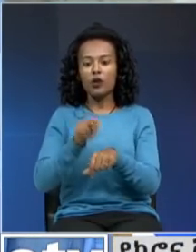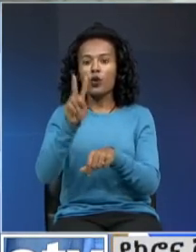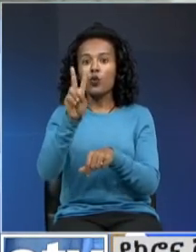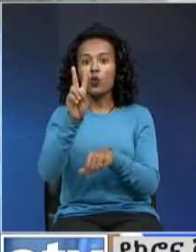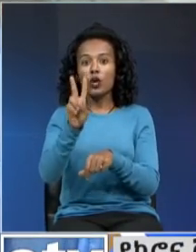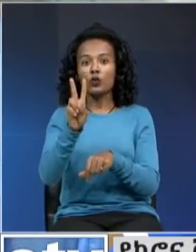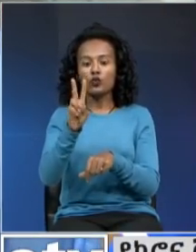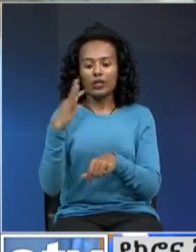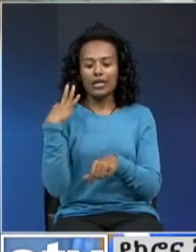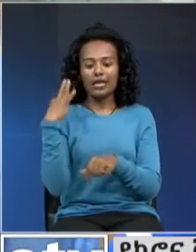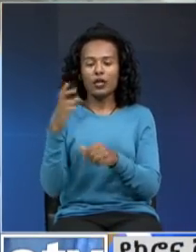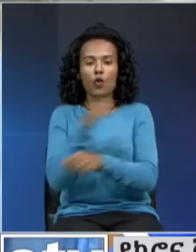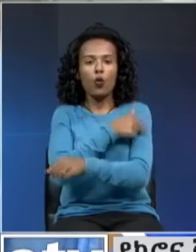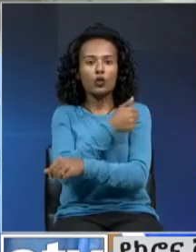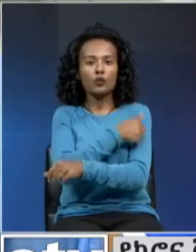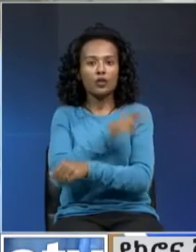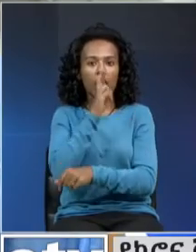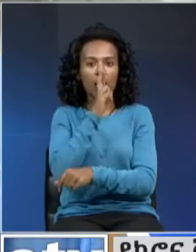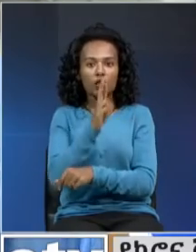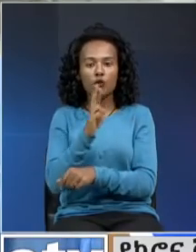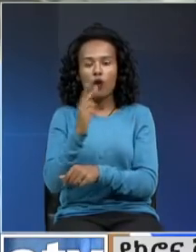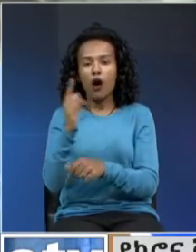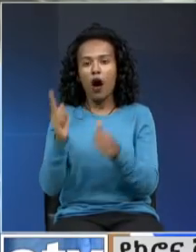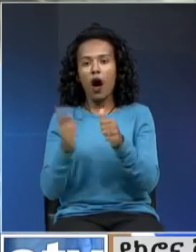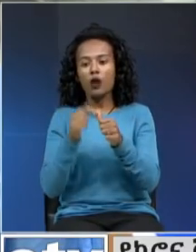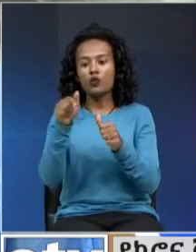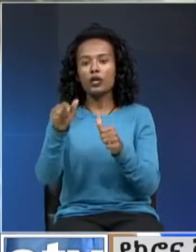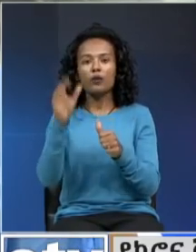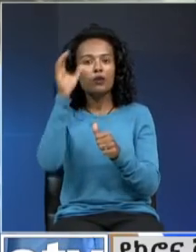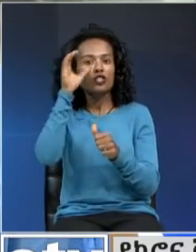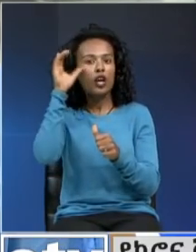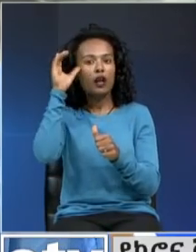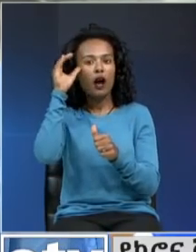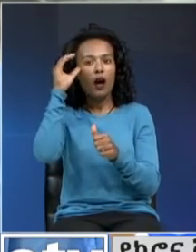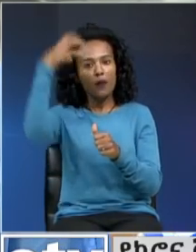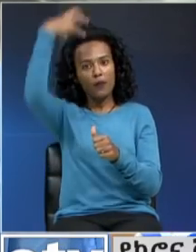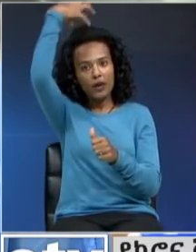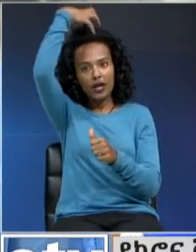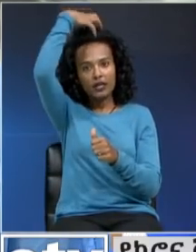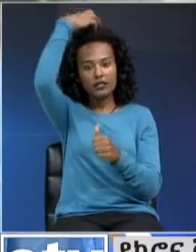የግል ሆስፒታሎች ናቸው። አንዱ ይሄ በቻይና መንግስት